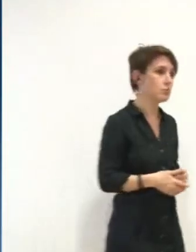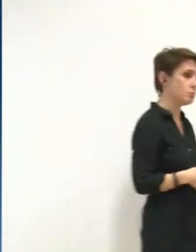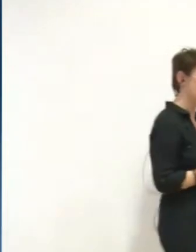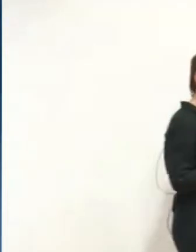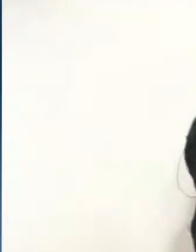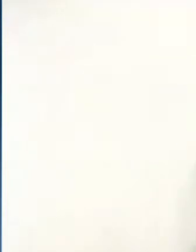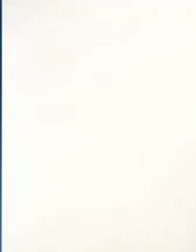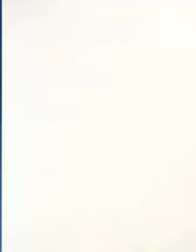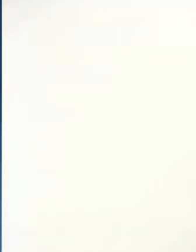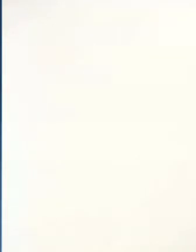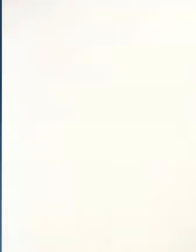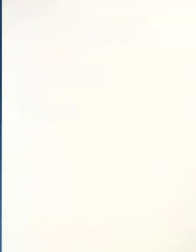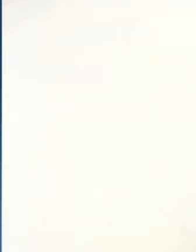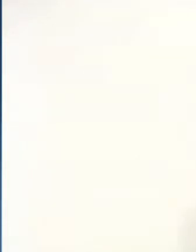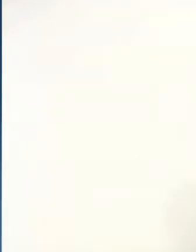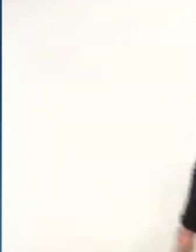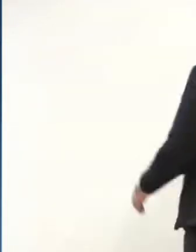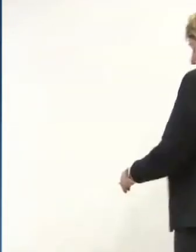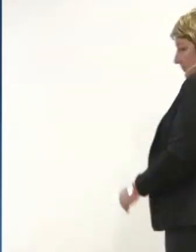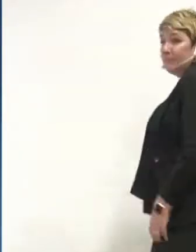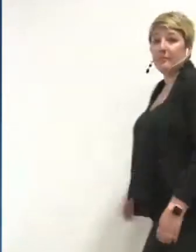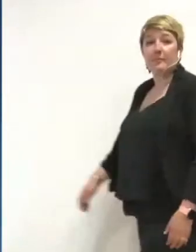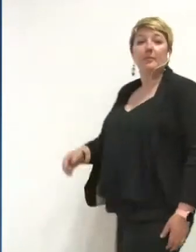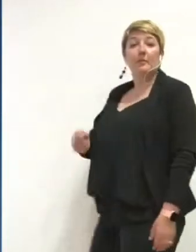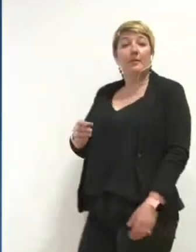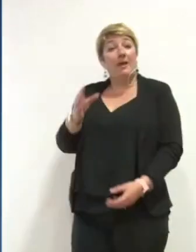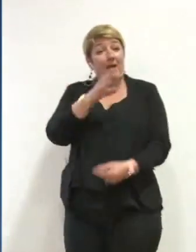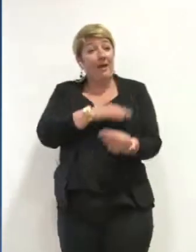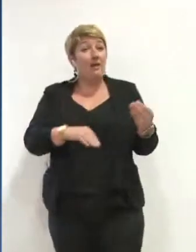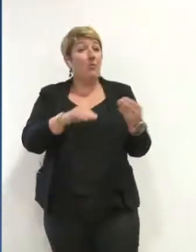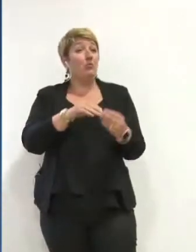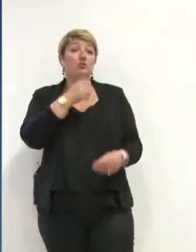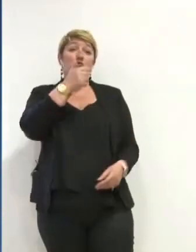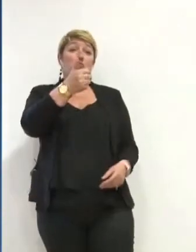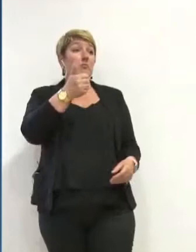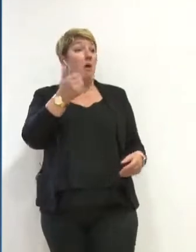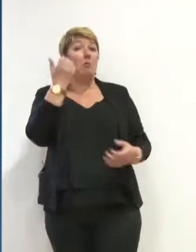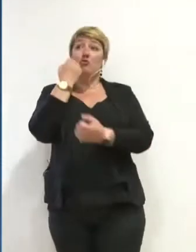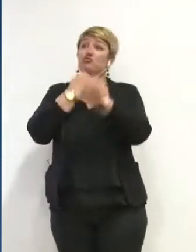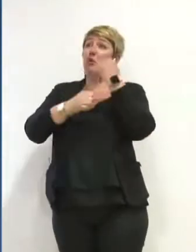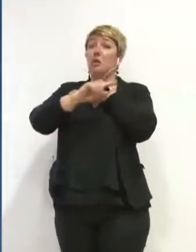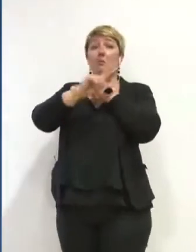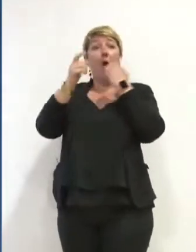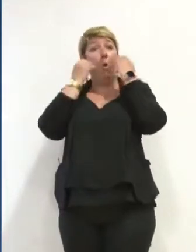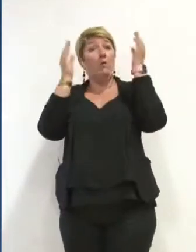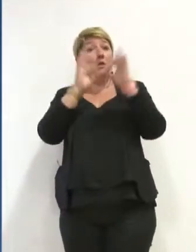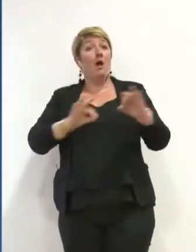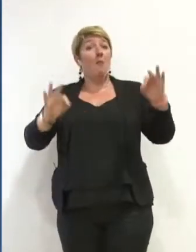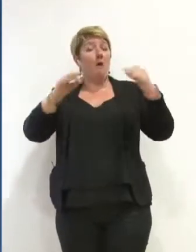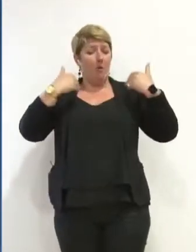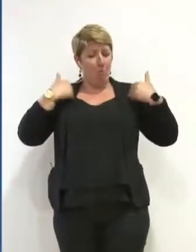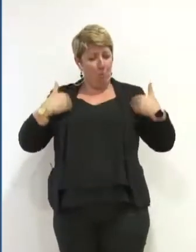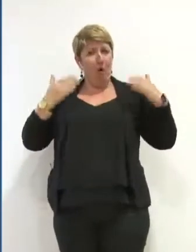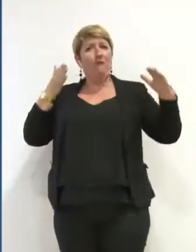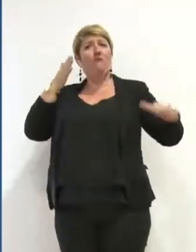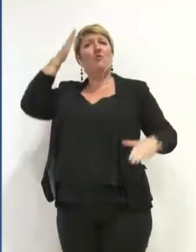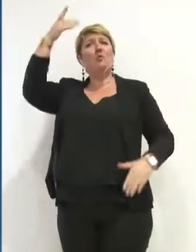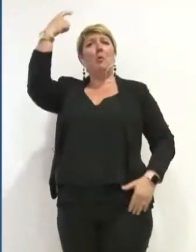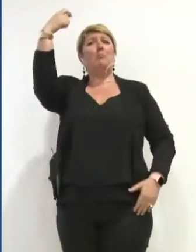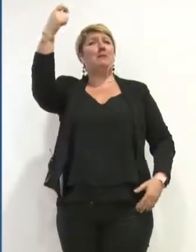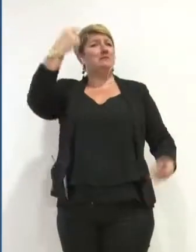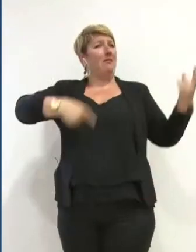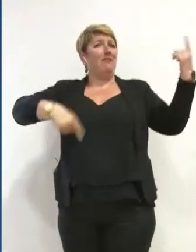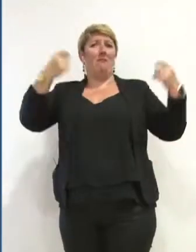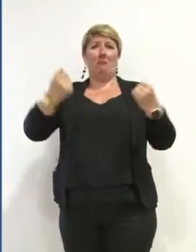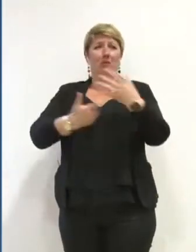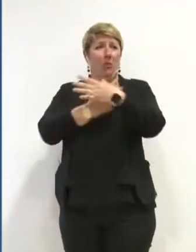s'imagine, que dis-je, s'autoproclame, en toute modestie d'ailleurs, président de la future métropole. Deuxième élément de contexte. Troisième